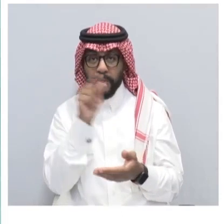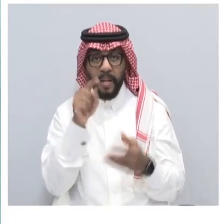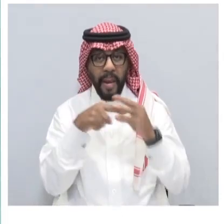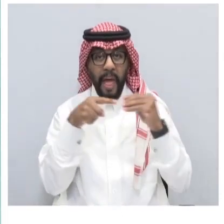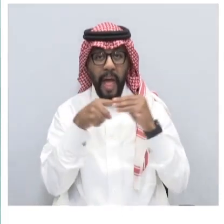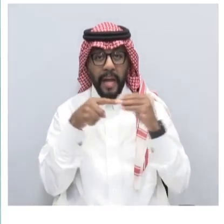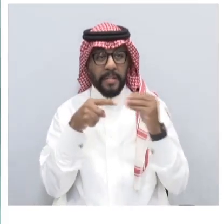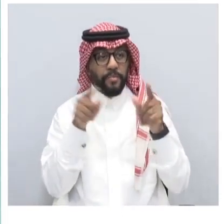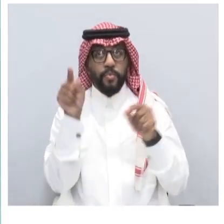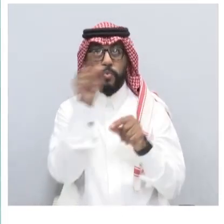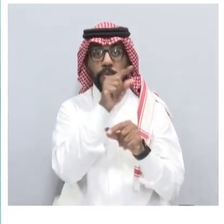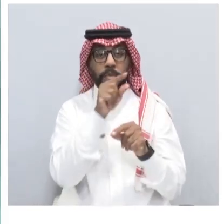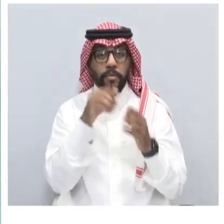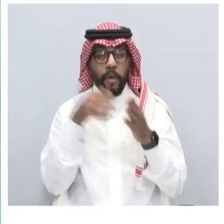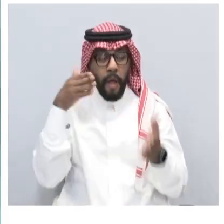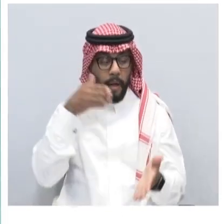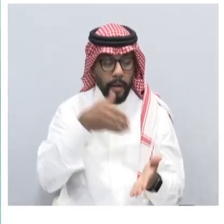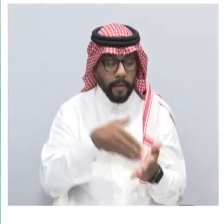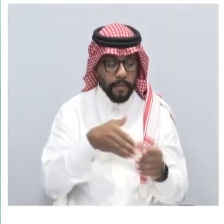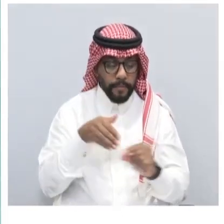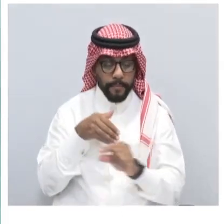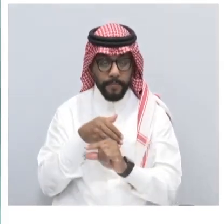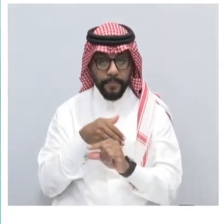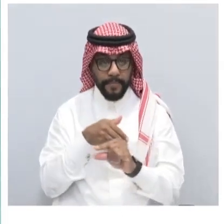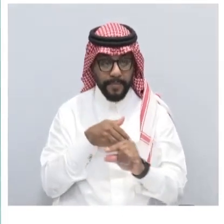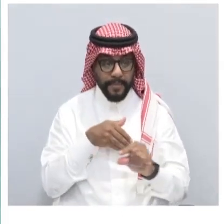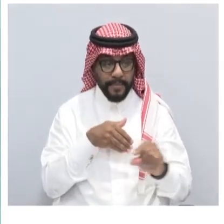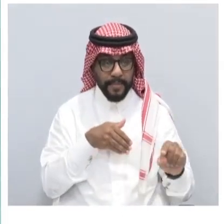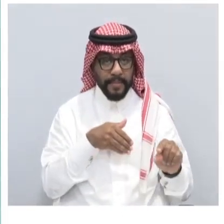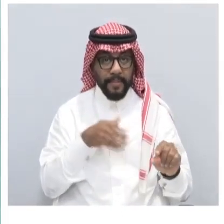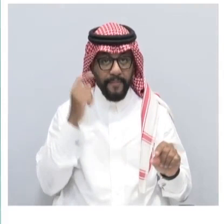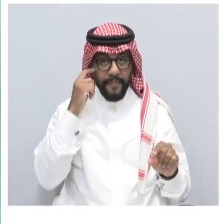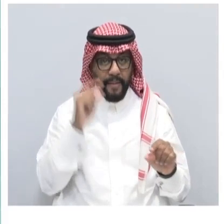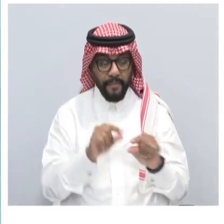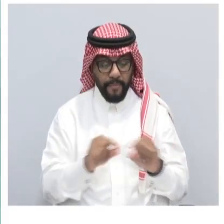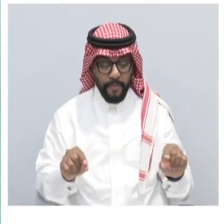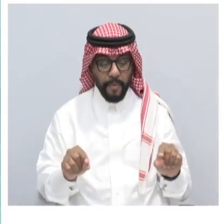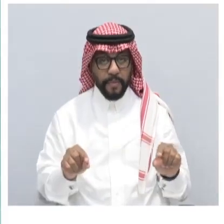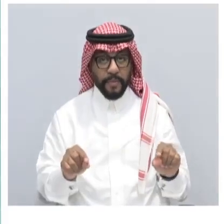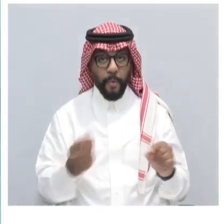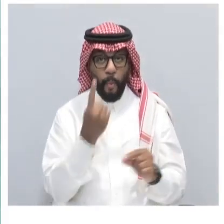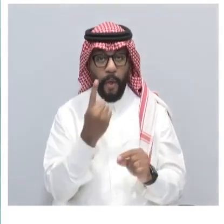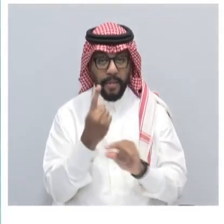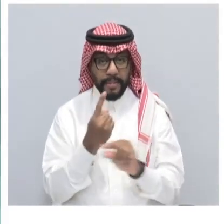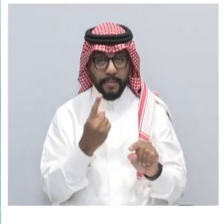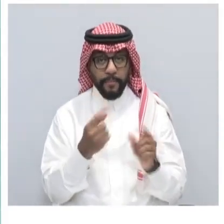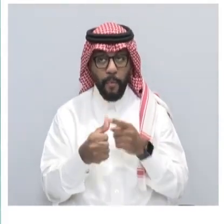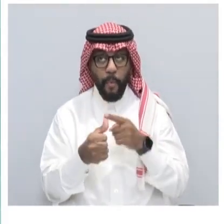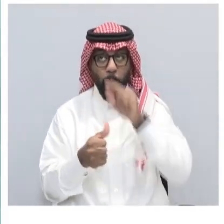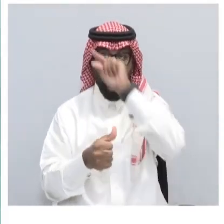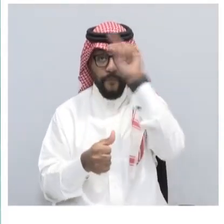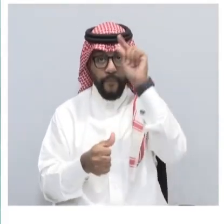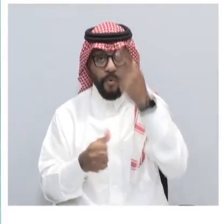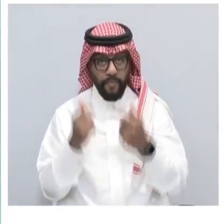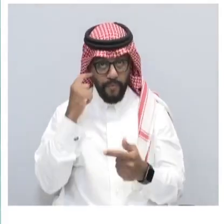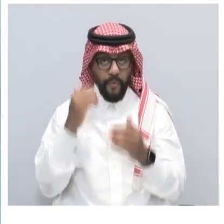السطر الناقص هو السطر الاخير من فقره مكتوبه بمفردها في اعلى الصفحه بينما السطر الوحيد هو السطر الاول من